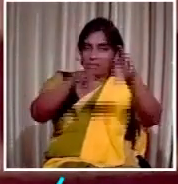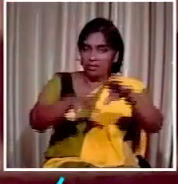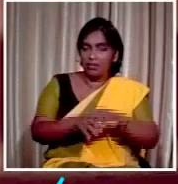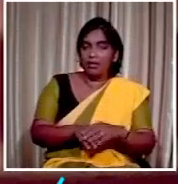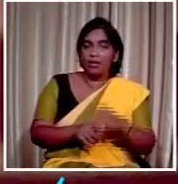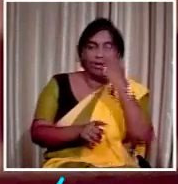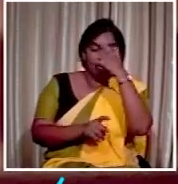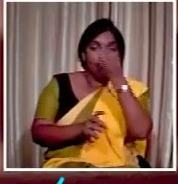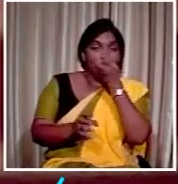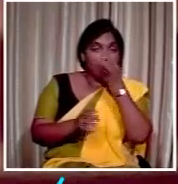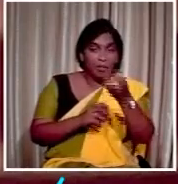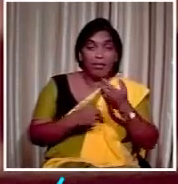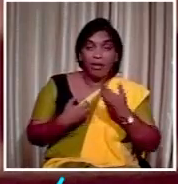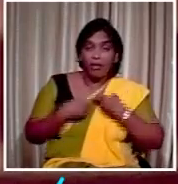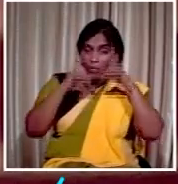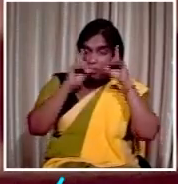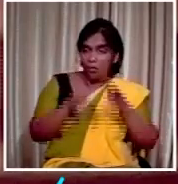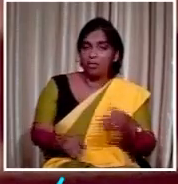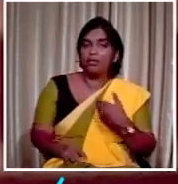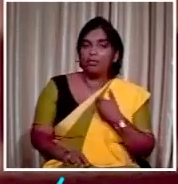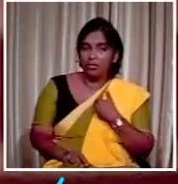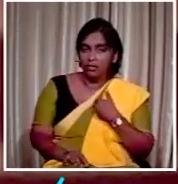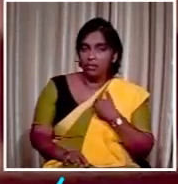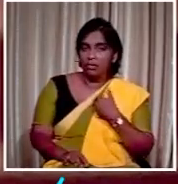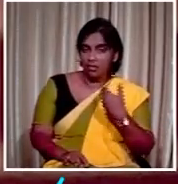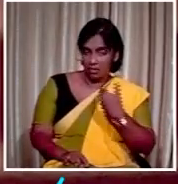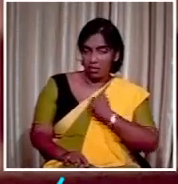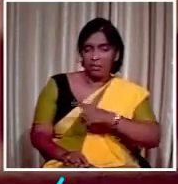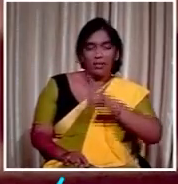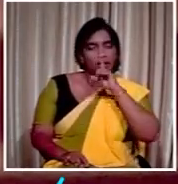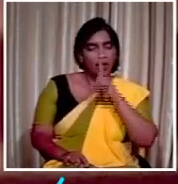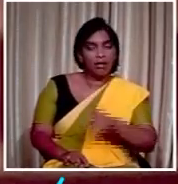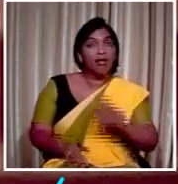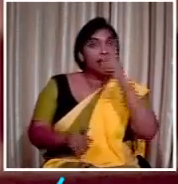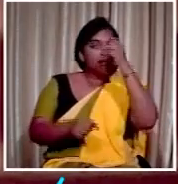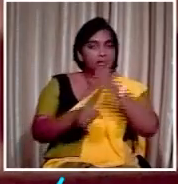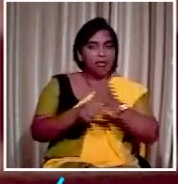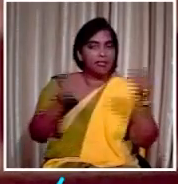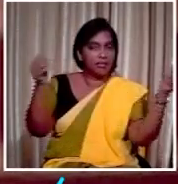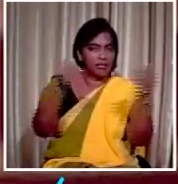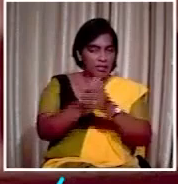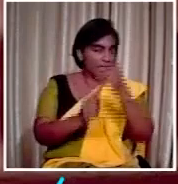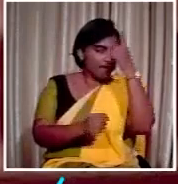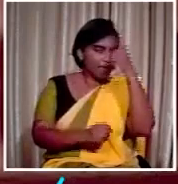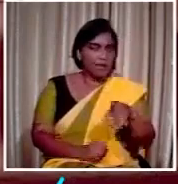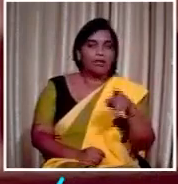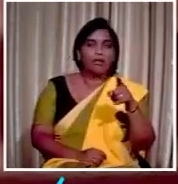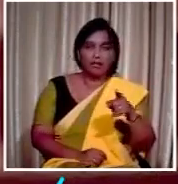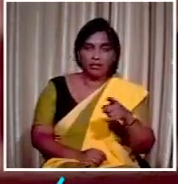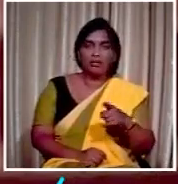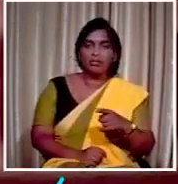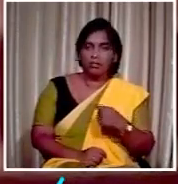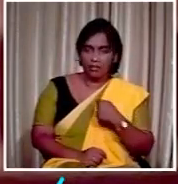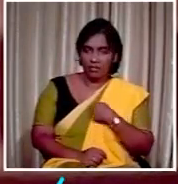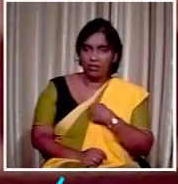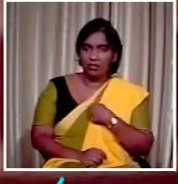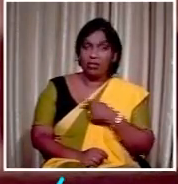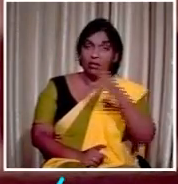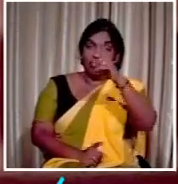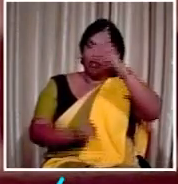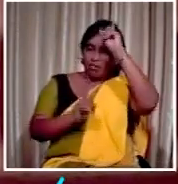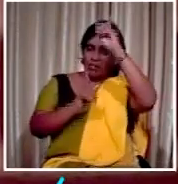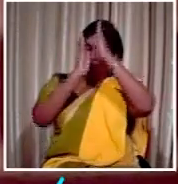පාස්කු වින්දිතු අපි වගේ මිනිස්සු අපි කියනවා මේ ආණ්ඩුව මේකෙන් පිටිපස්සේ ඉන්නේ නිසා අපි වරිදල කියනවා මේක උඹලට